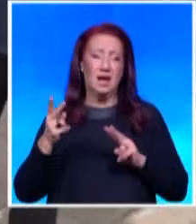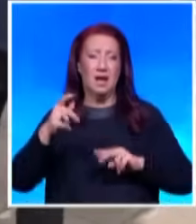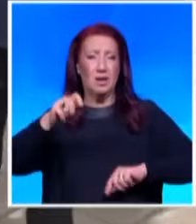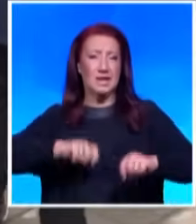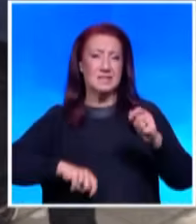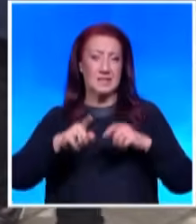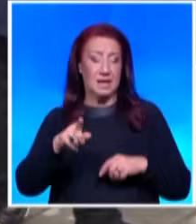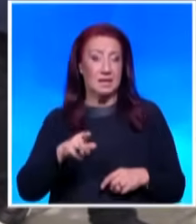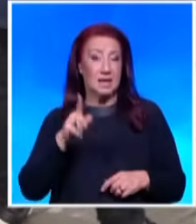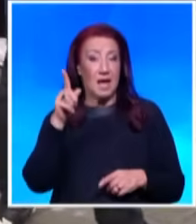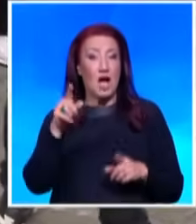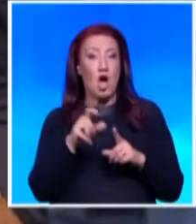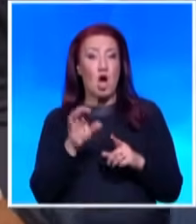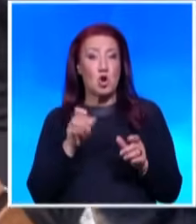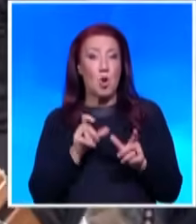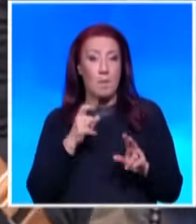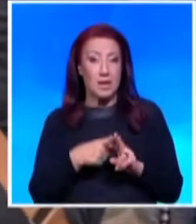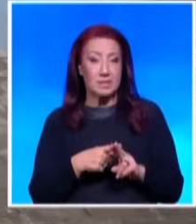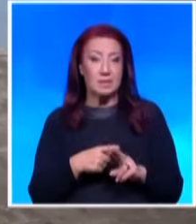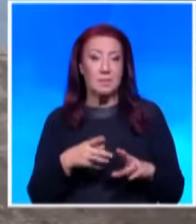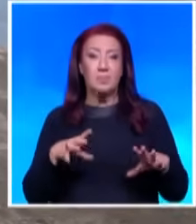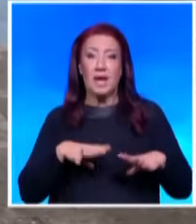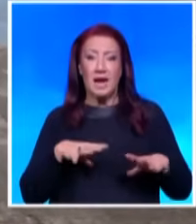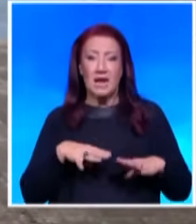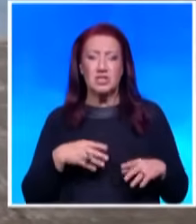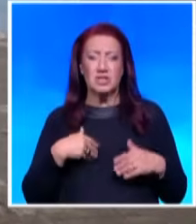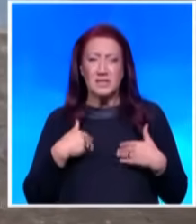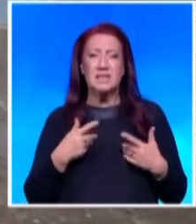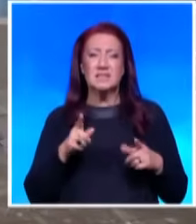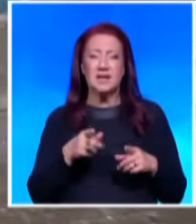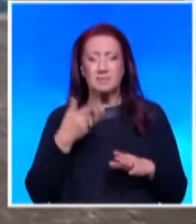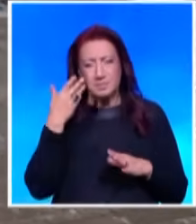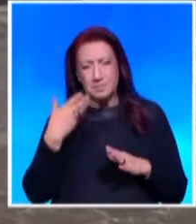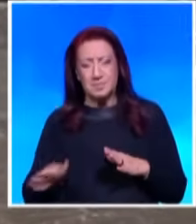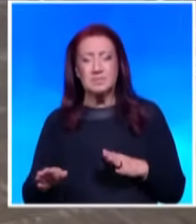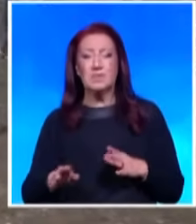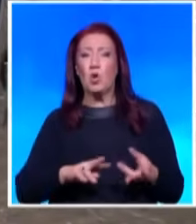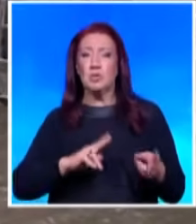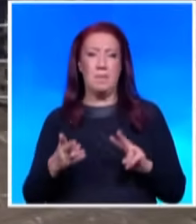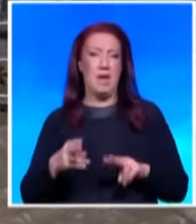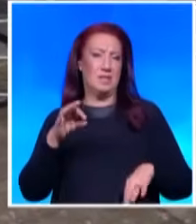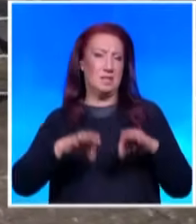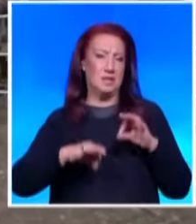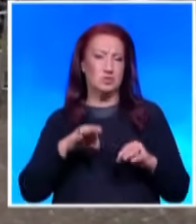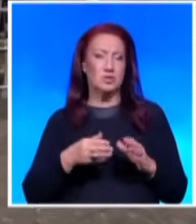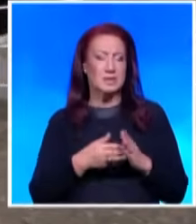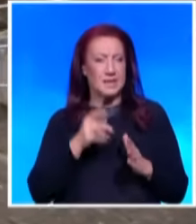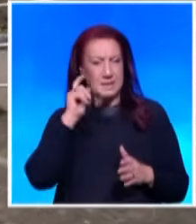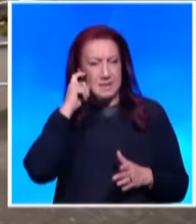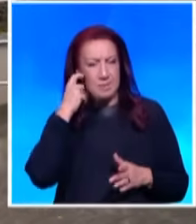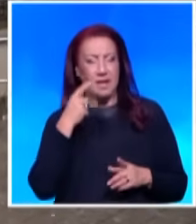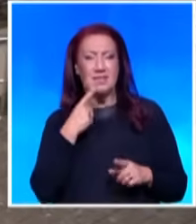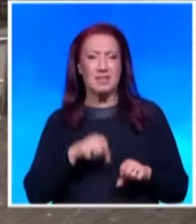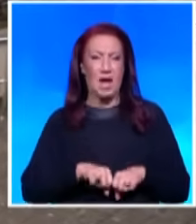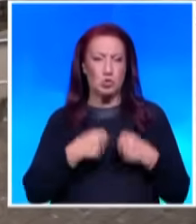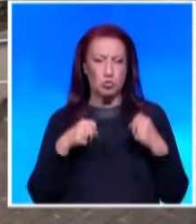В Роман обаче граждани поискаха касиране на вота за кмет заради съмнения за нарушения и изборна търговия. За